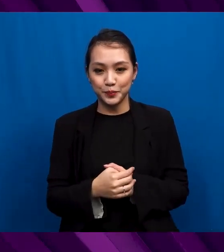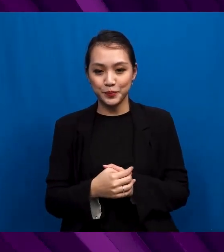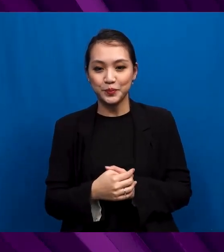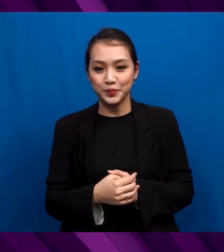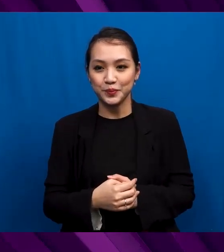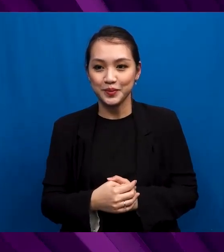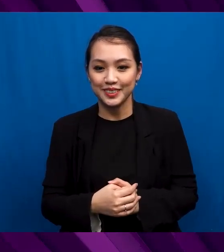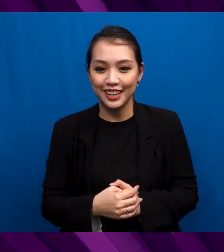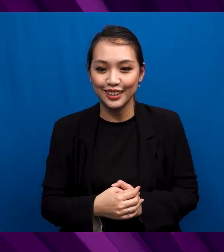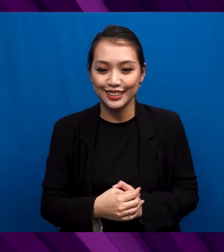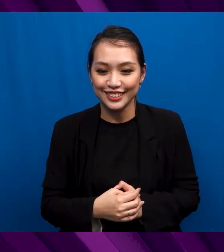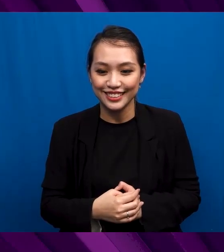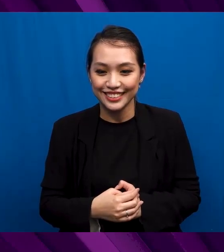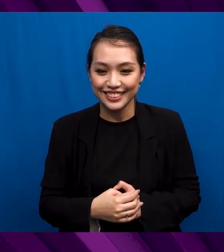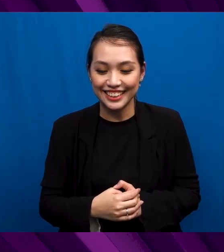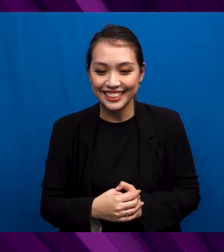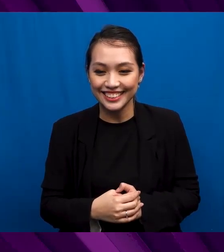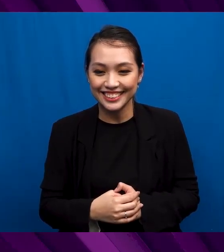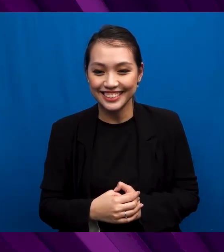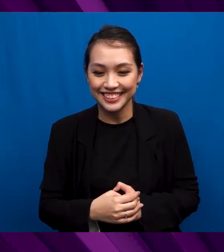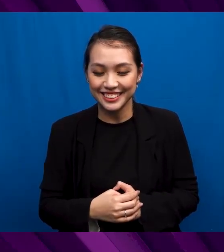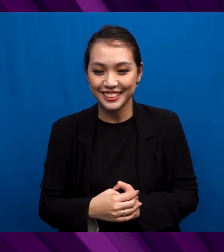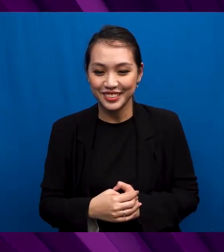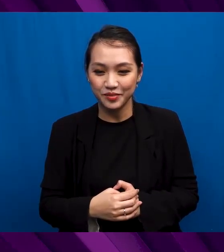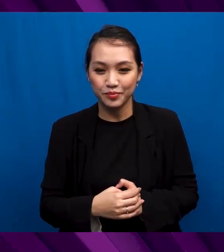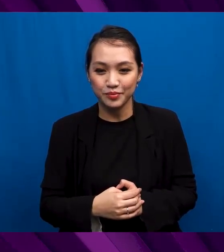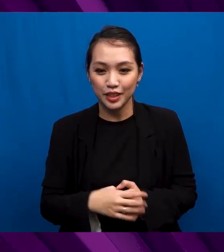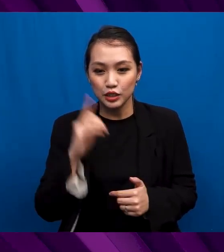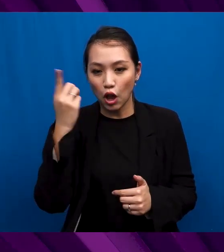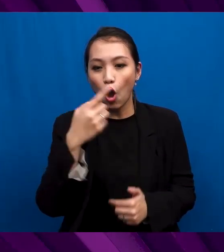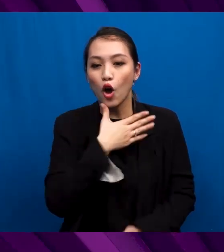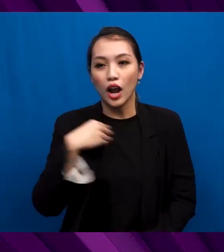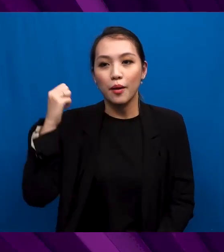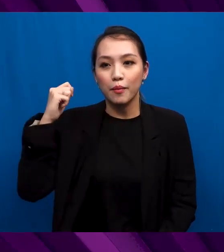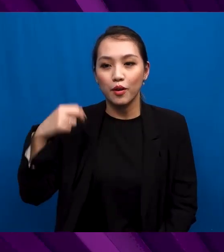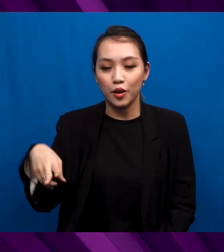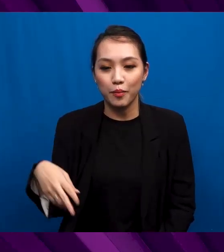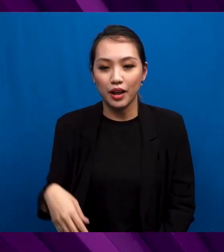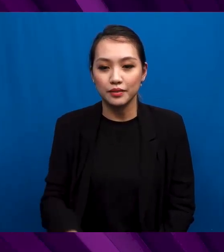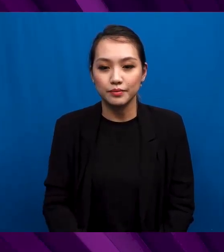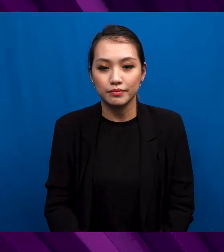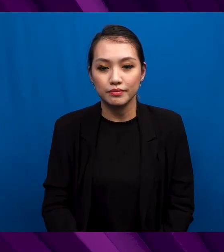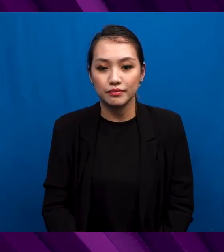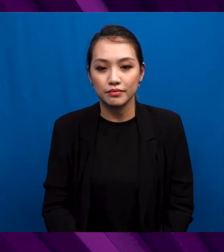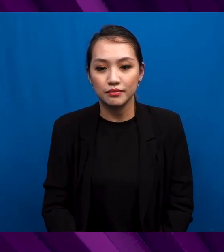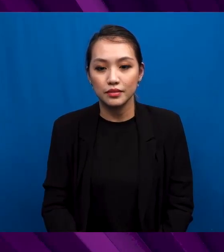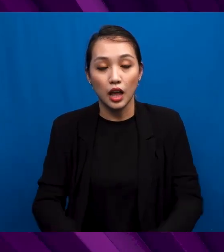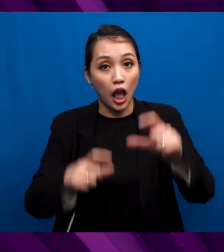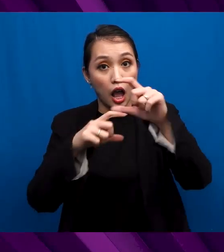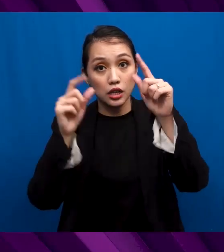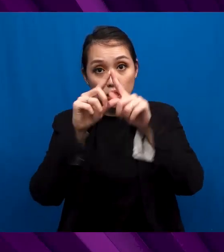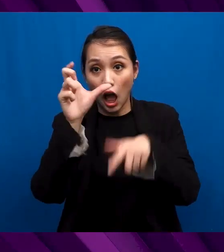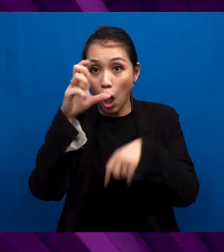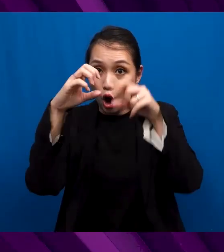belajar firman Taurat Tuhan. Seorang pengkhotbah. Tapi juga Musa pernah menulis, Salomo pun ada Mazmurnya. Ada